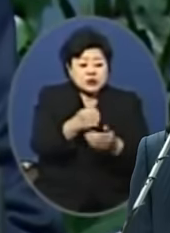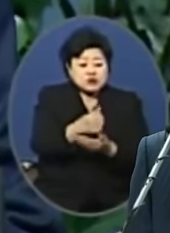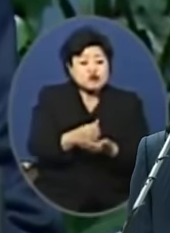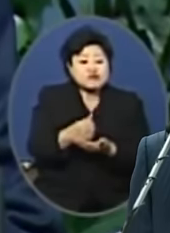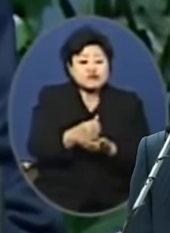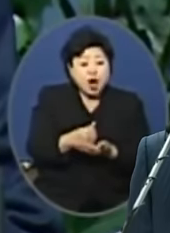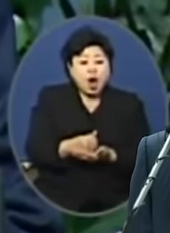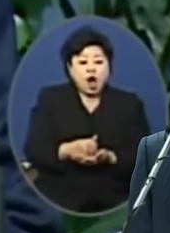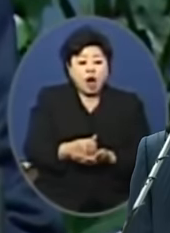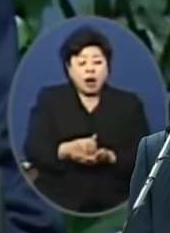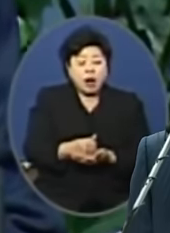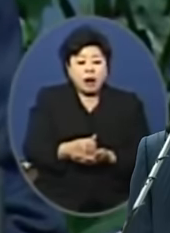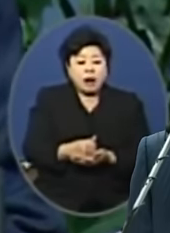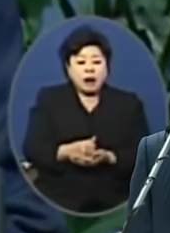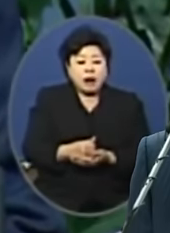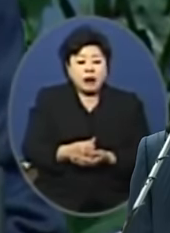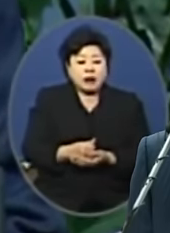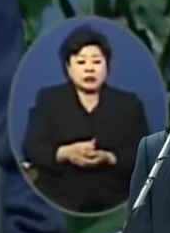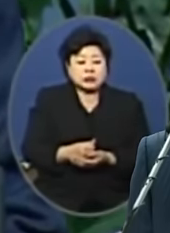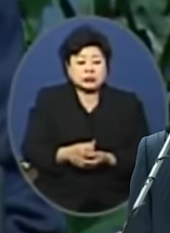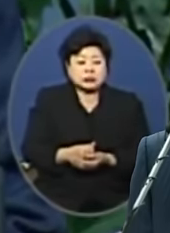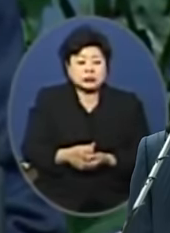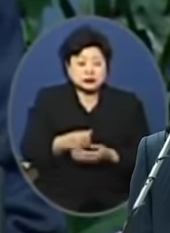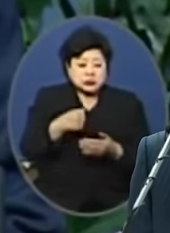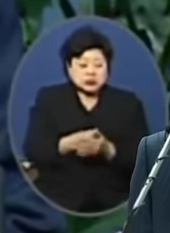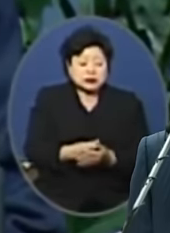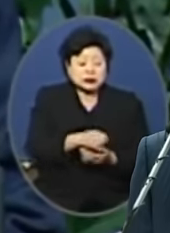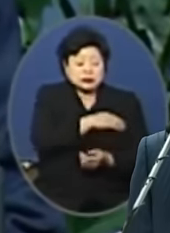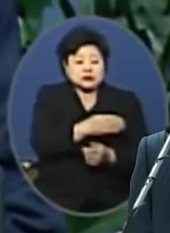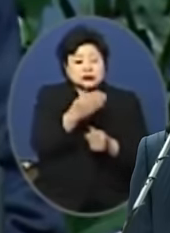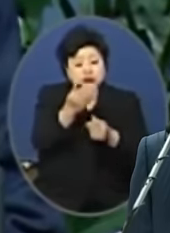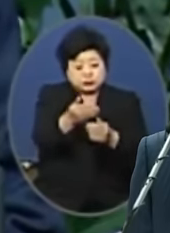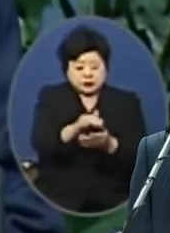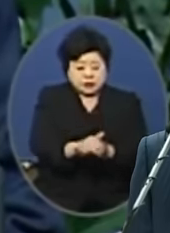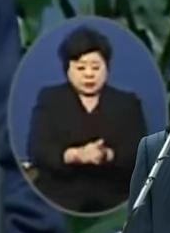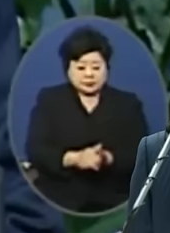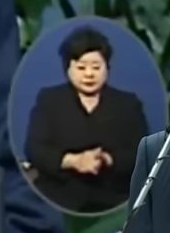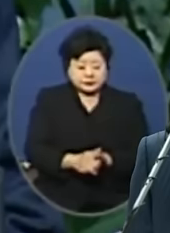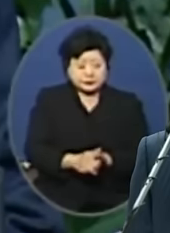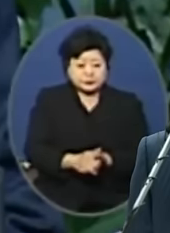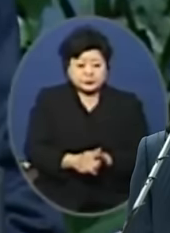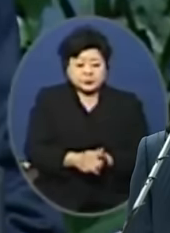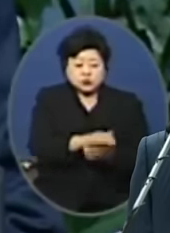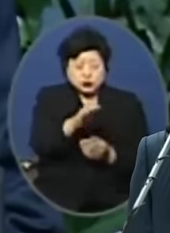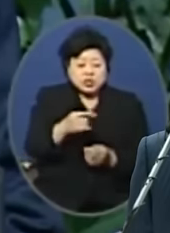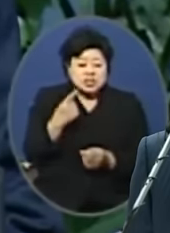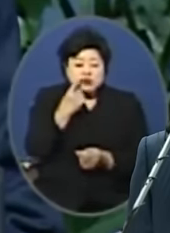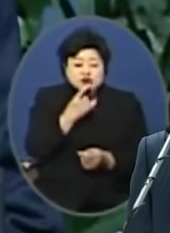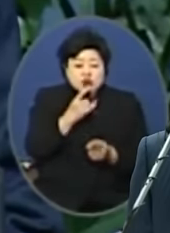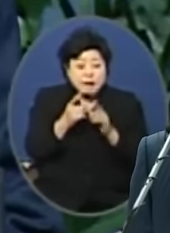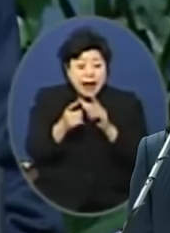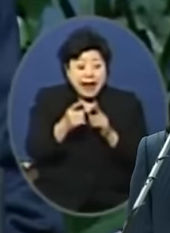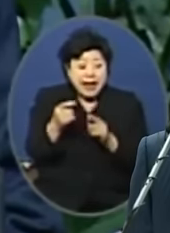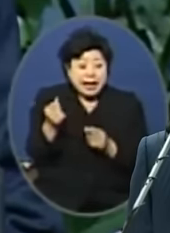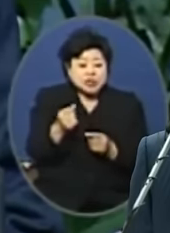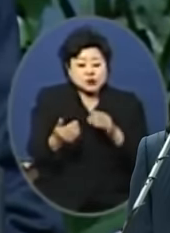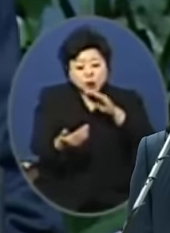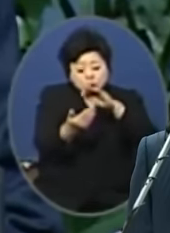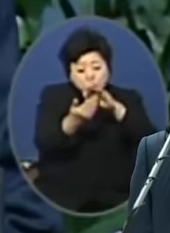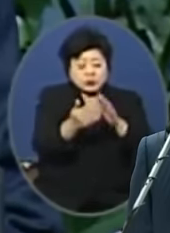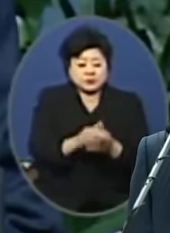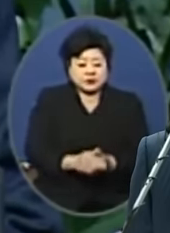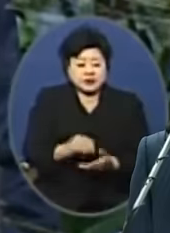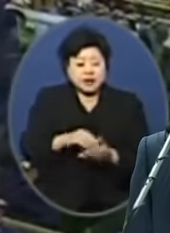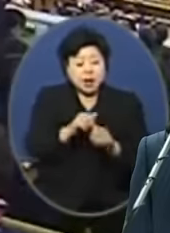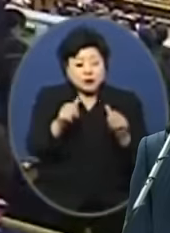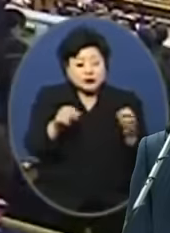운명을 좌우하는 능력을 주신 것입니다. 그것이 우리의 입술의 말로서 이루어지는 것입니다.